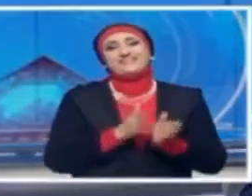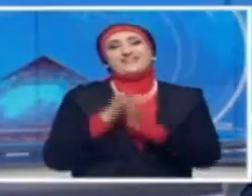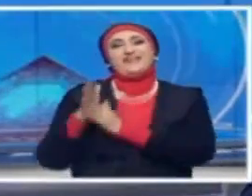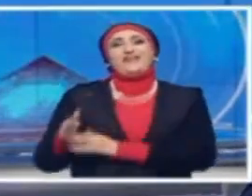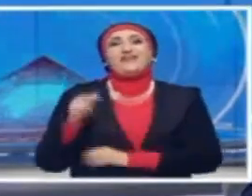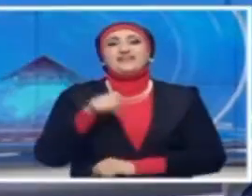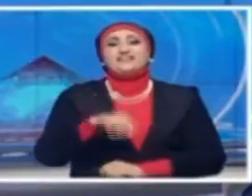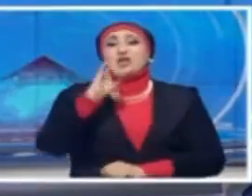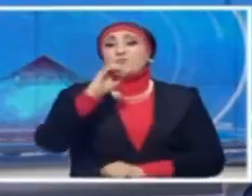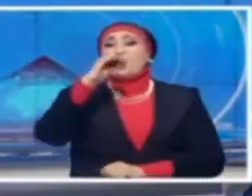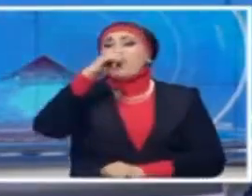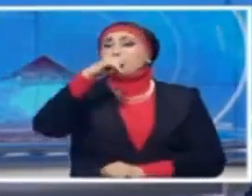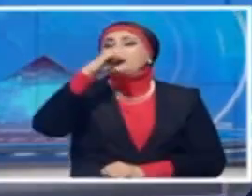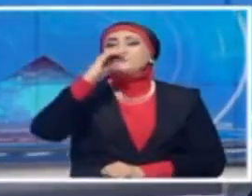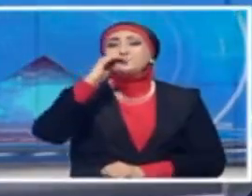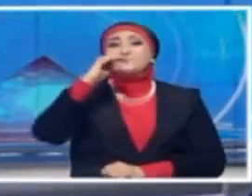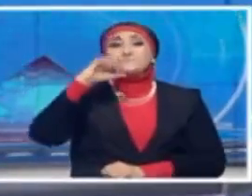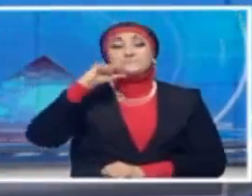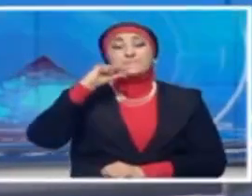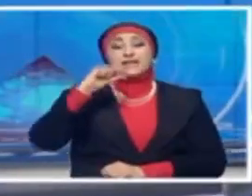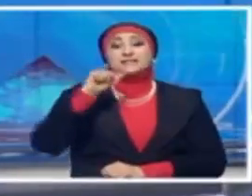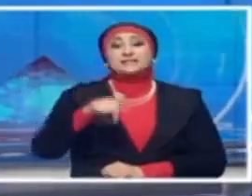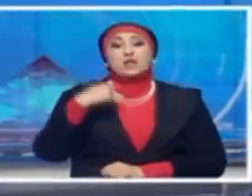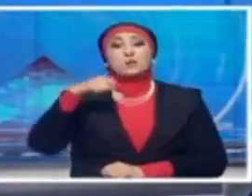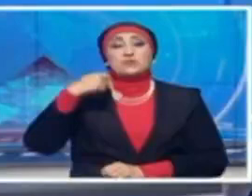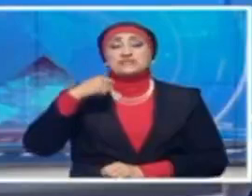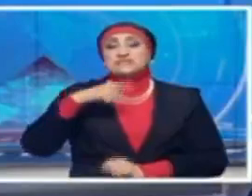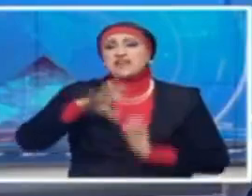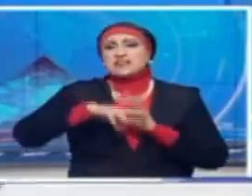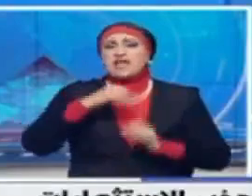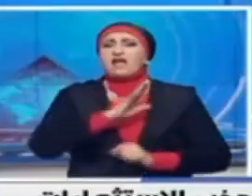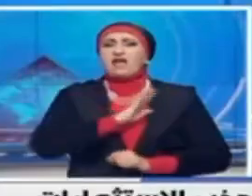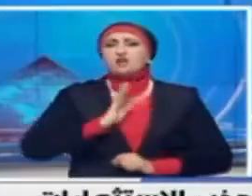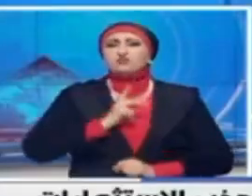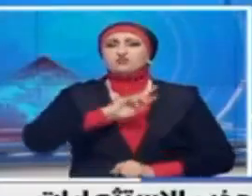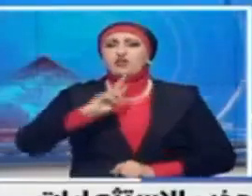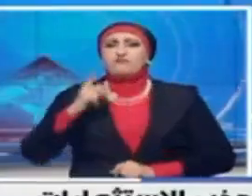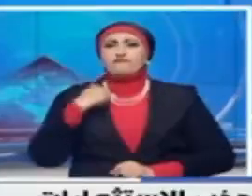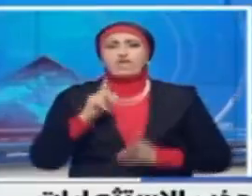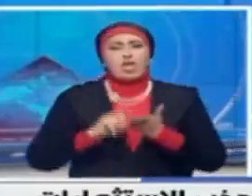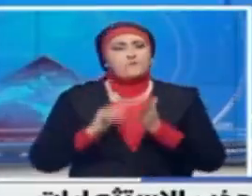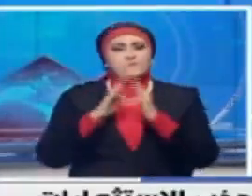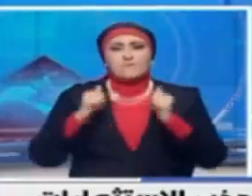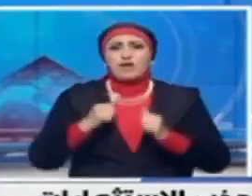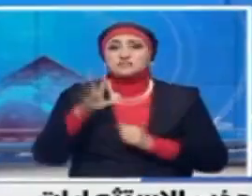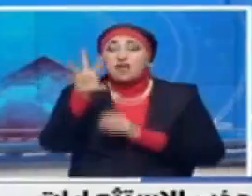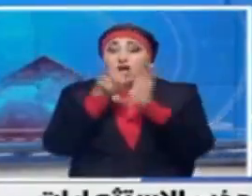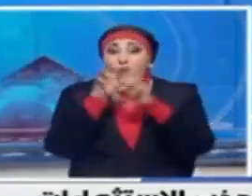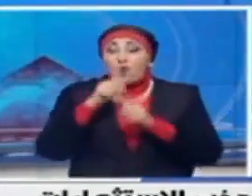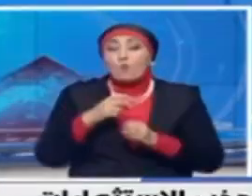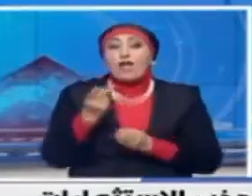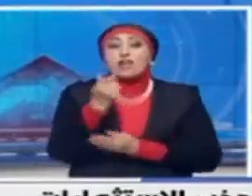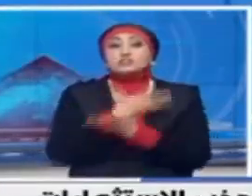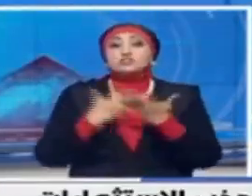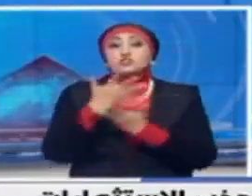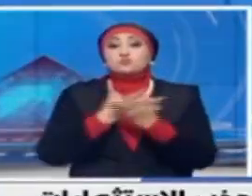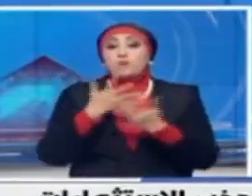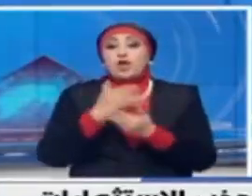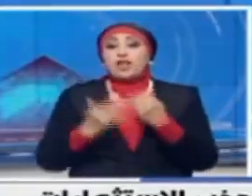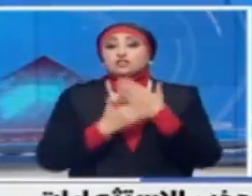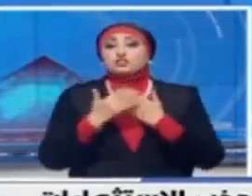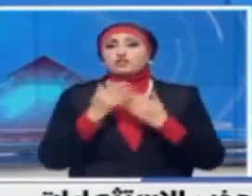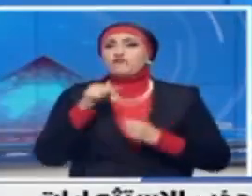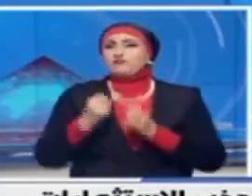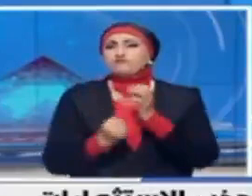أكد المهندس محمد أحمد مرسي وزير الدولة للإنتاج الحربي اهتمام مصر بالتوسع في جذب الاستثمارات الجديدة في